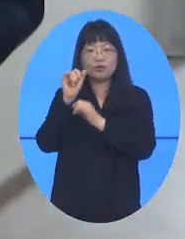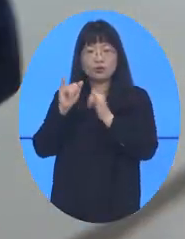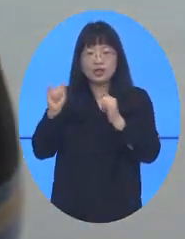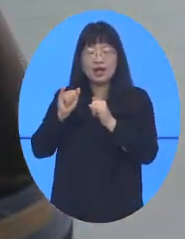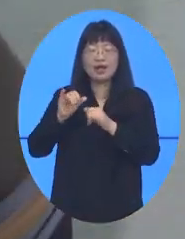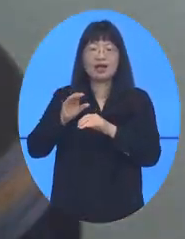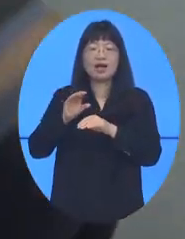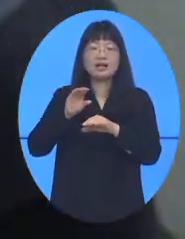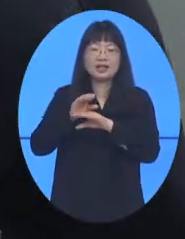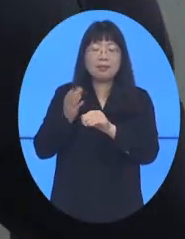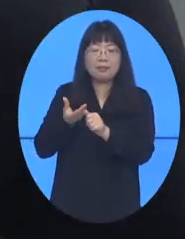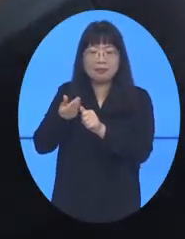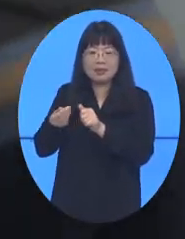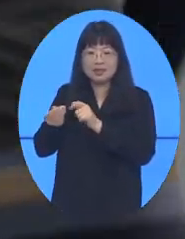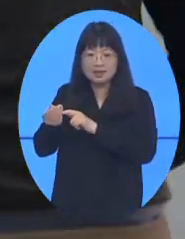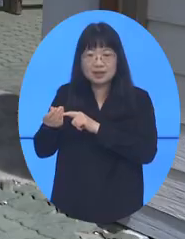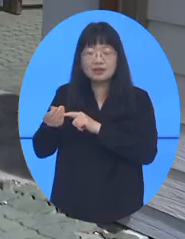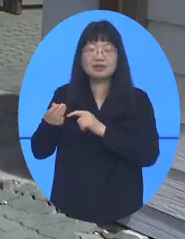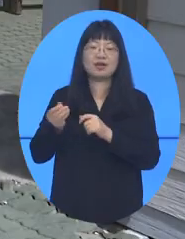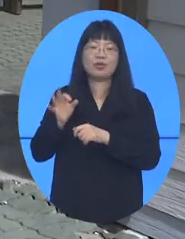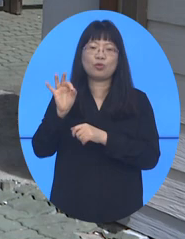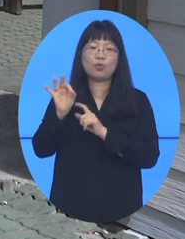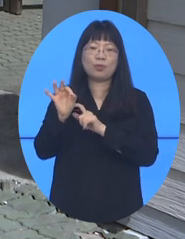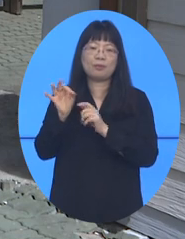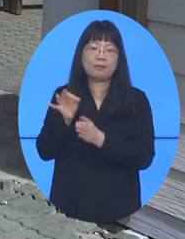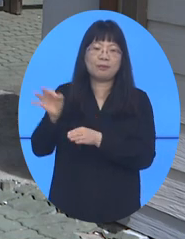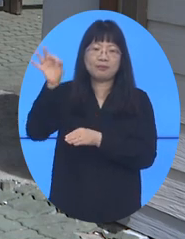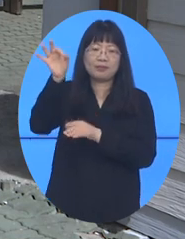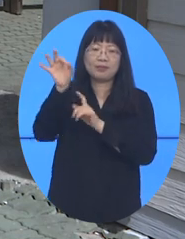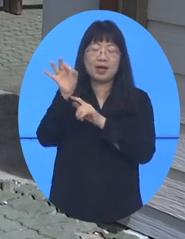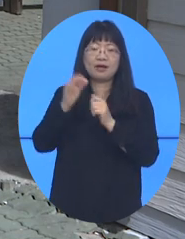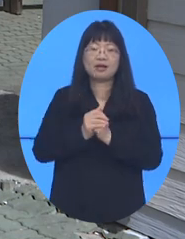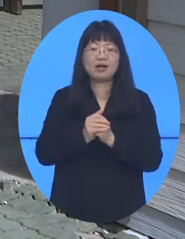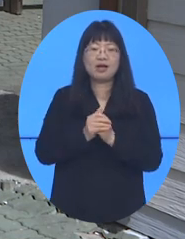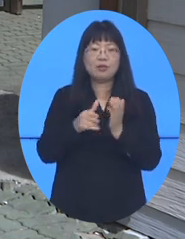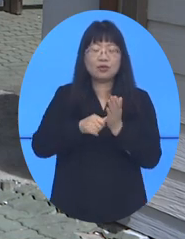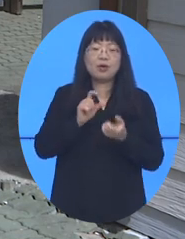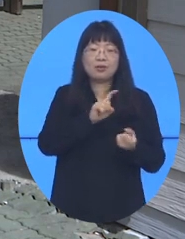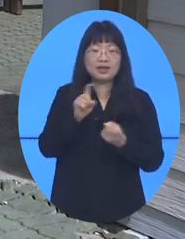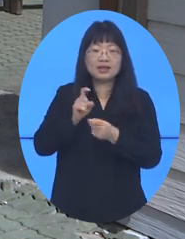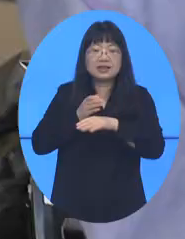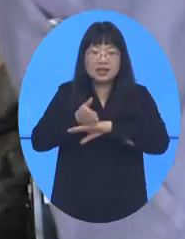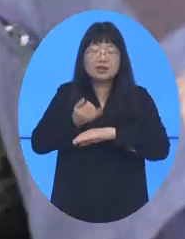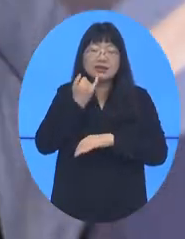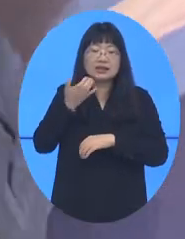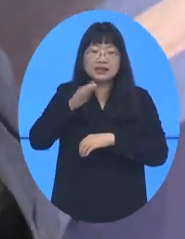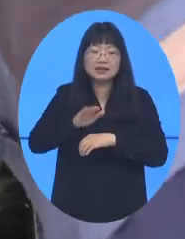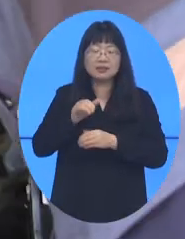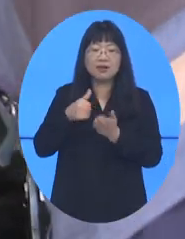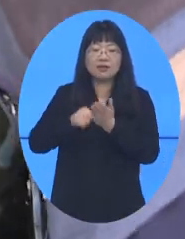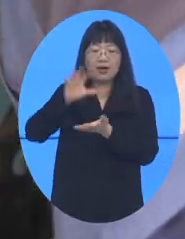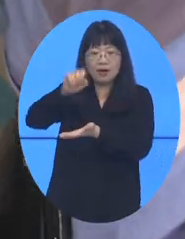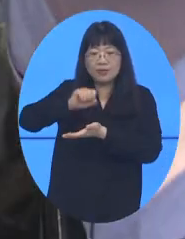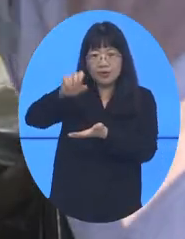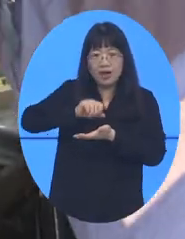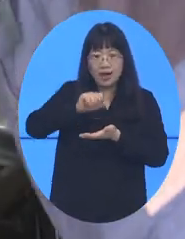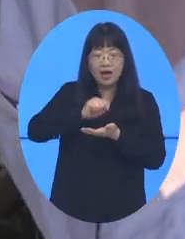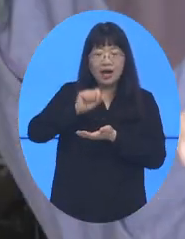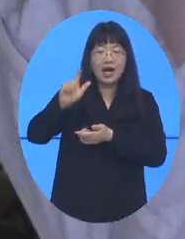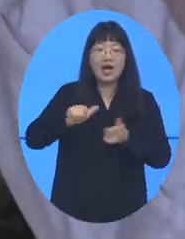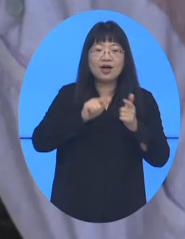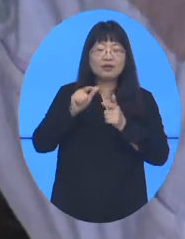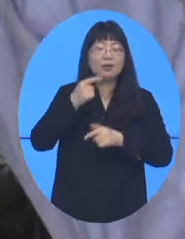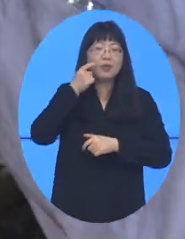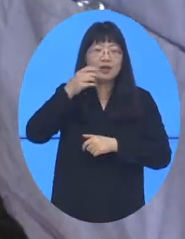써야 하는데 비용 부담이 만만치 않습니다. 그나마 배달은 늦게라도 하면 되지만 지파 작업은 하루만 못해도